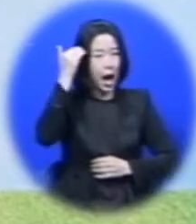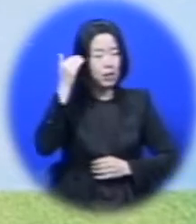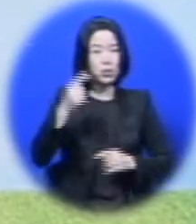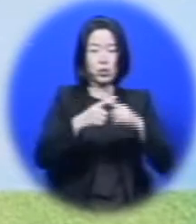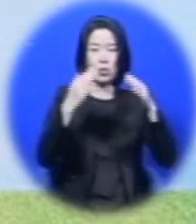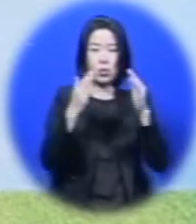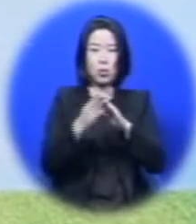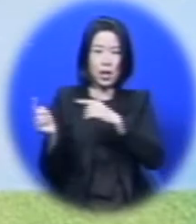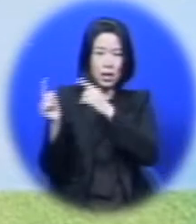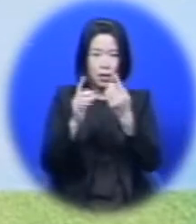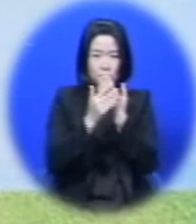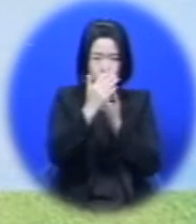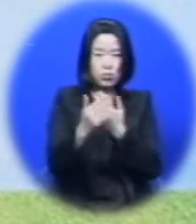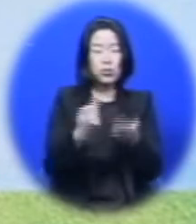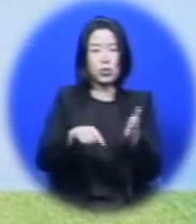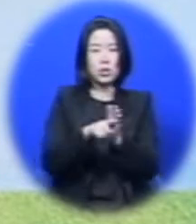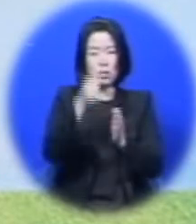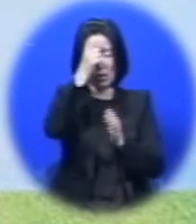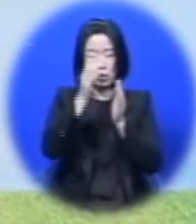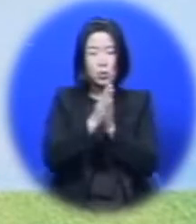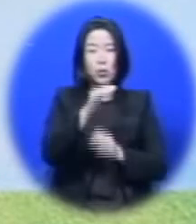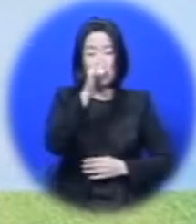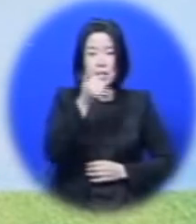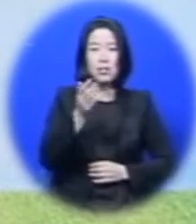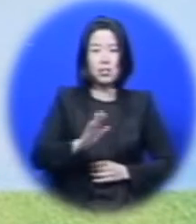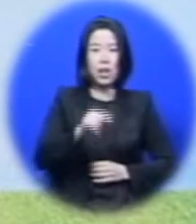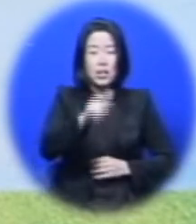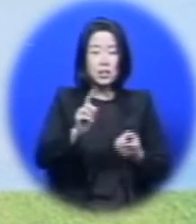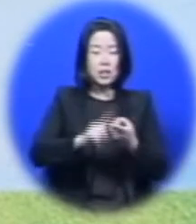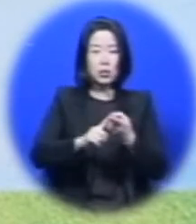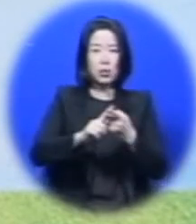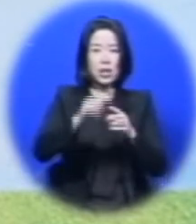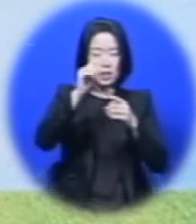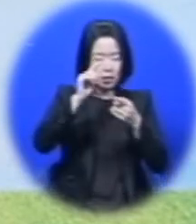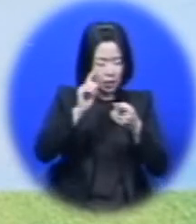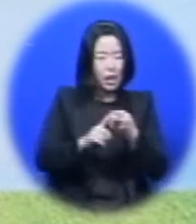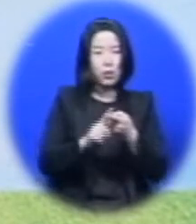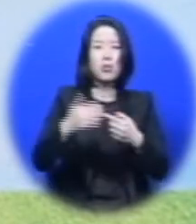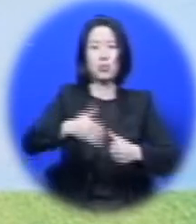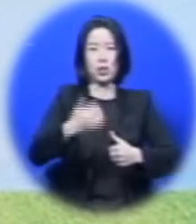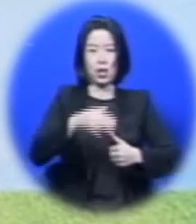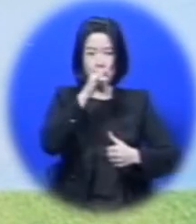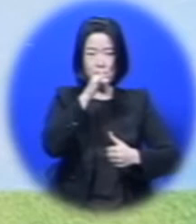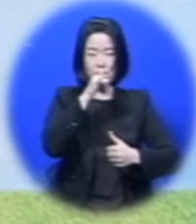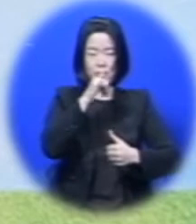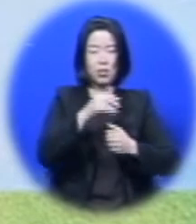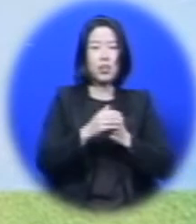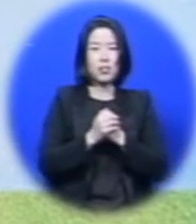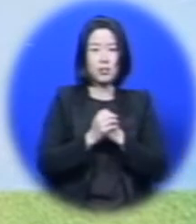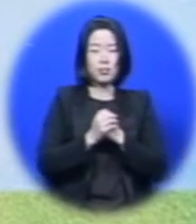위해서 그렇게 기도를 했었거든요. 그런데 그 기도를 그대로 하시는 거예요. 그 기도를 그대로